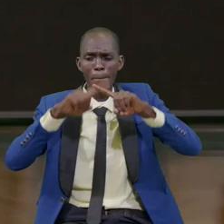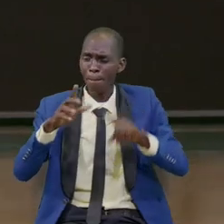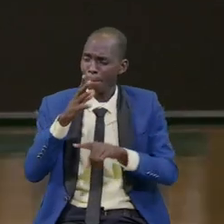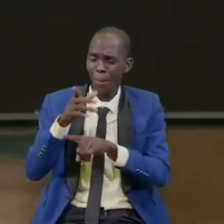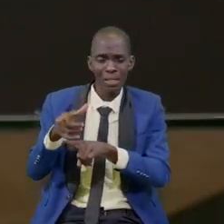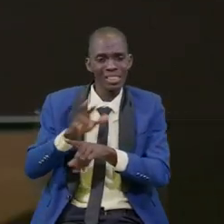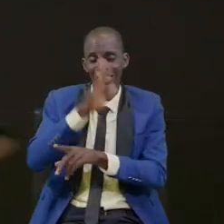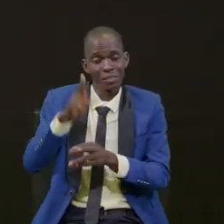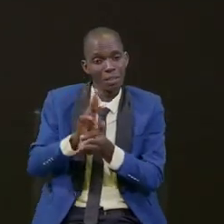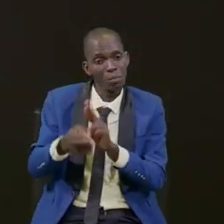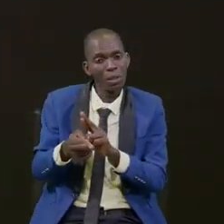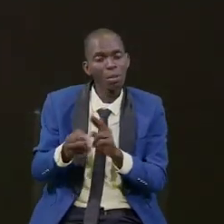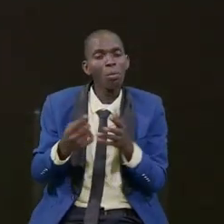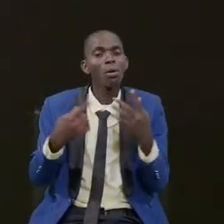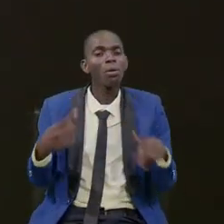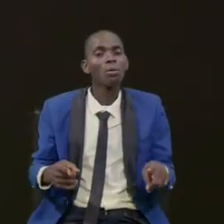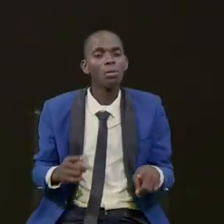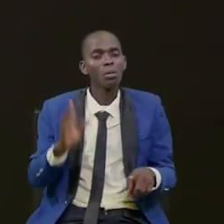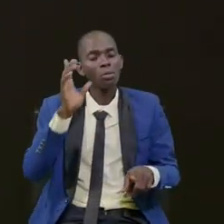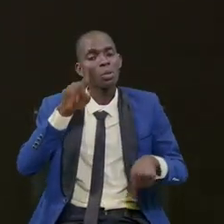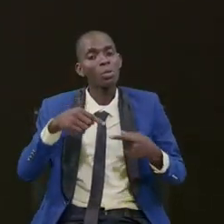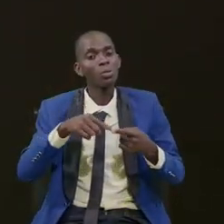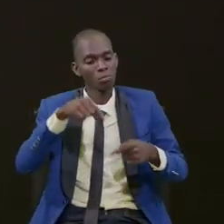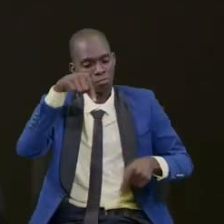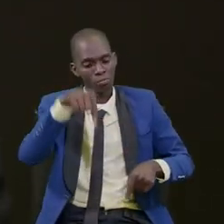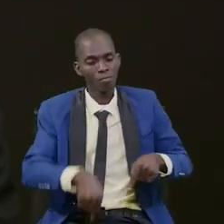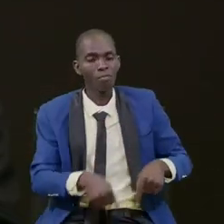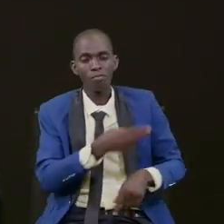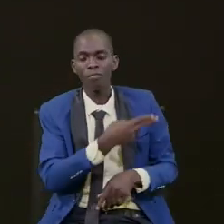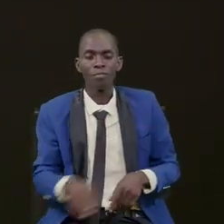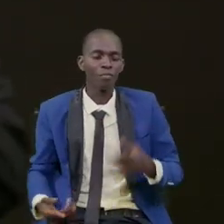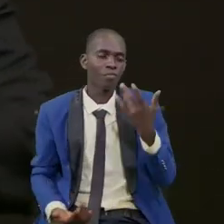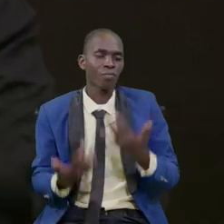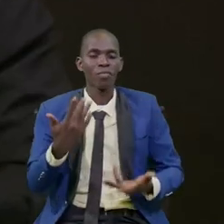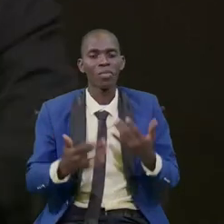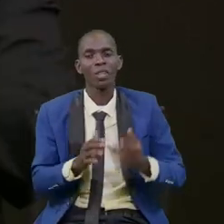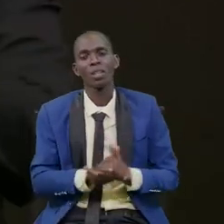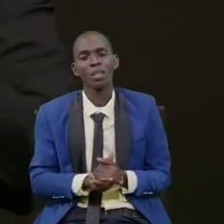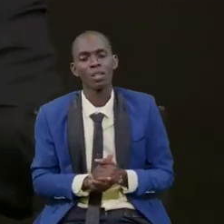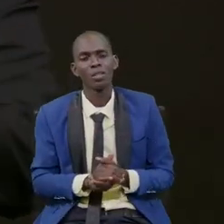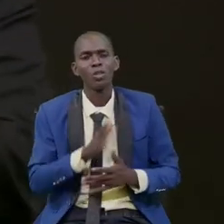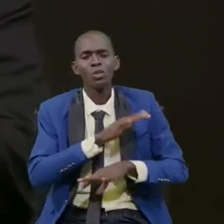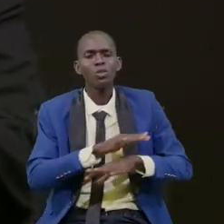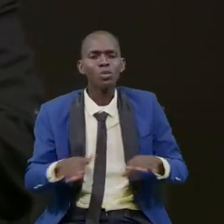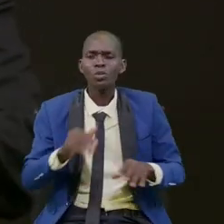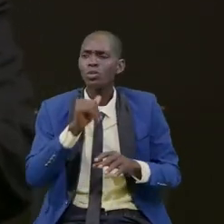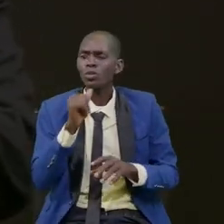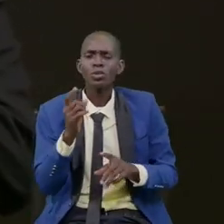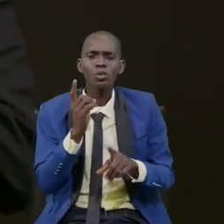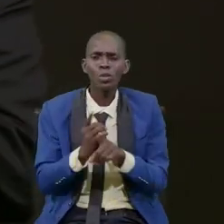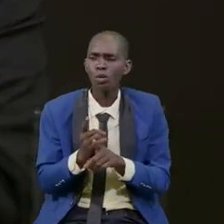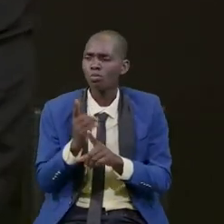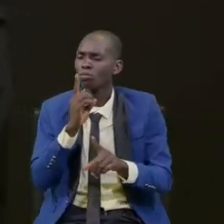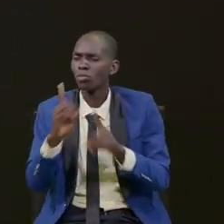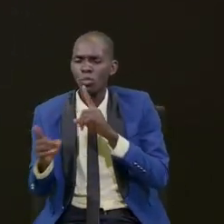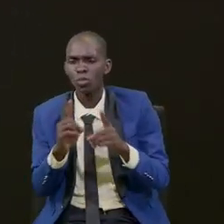à l'autre côté. Donc on ne doit pas sinon dire aux gens ceci et cela. Nous devons